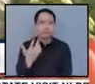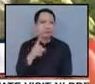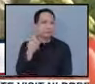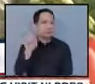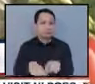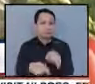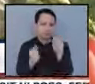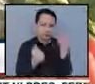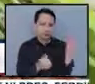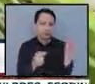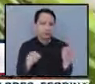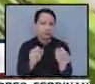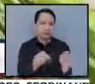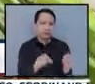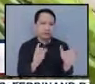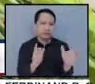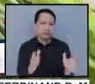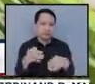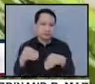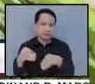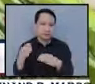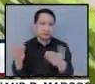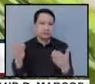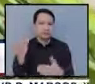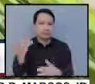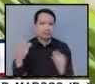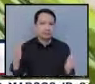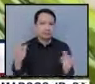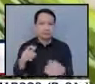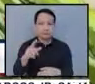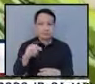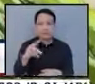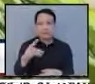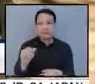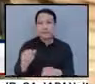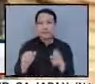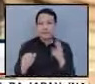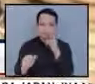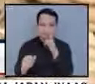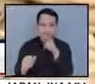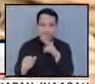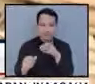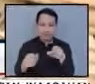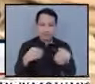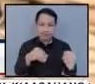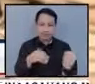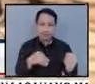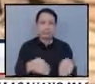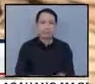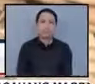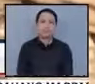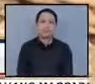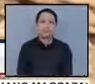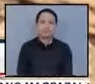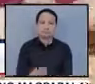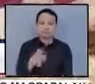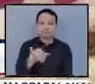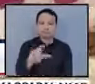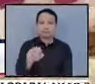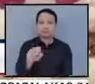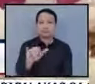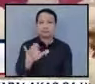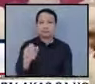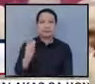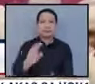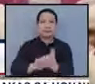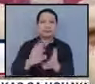mga nagtitinda sa ilang palengke gaya sa Tandansora at Visayas Avenue Wet and Dry Market. Sabi ng mga tindera, mataas pa rin kasi ang